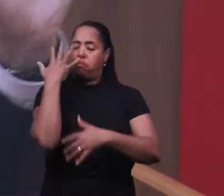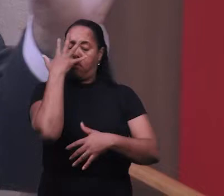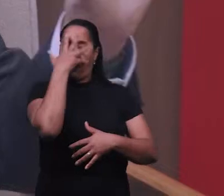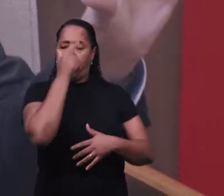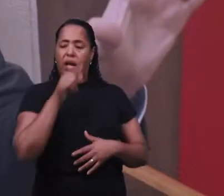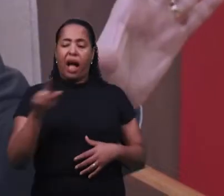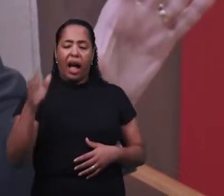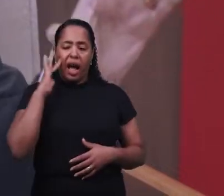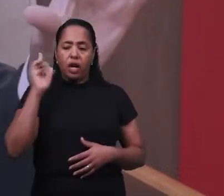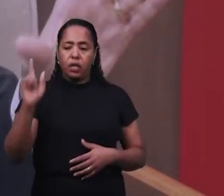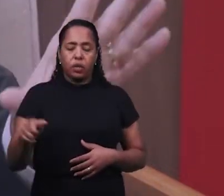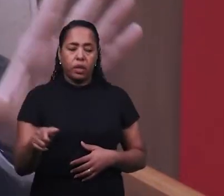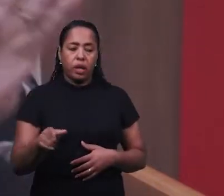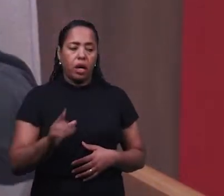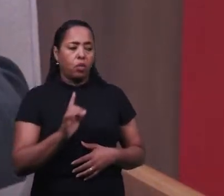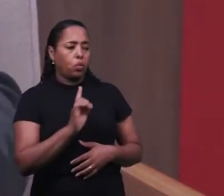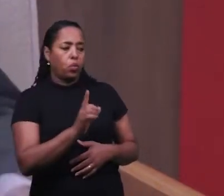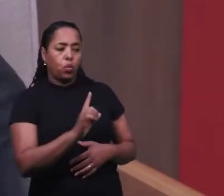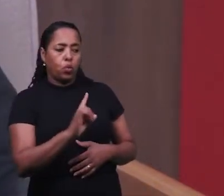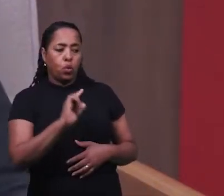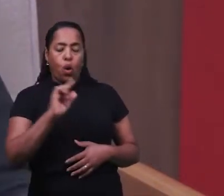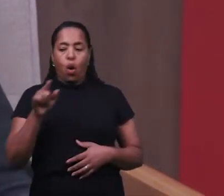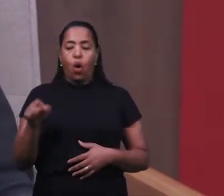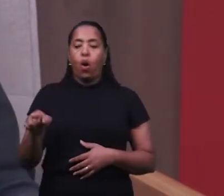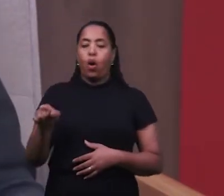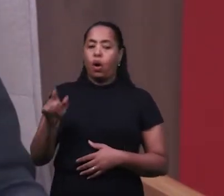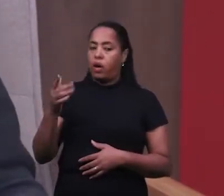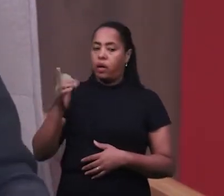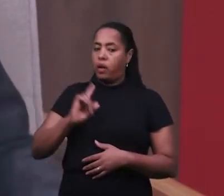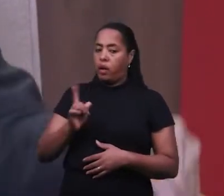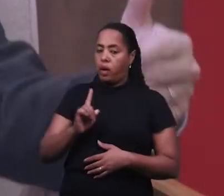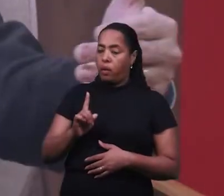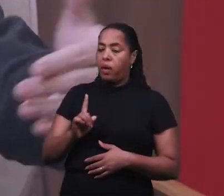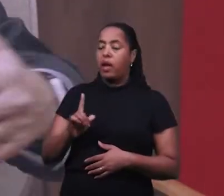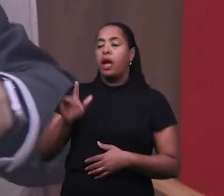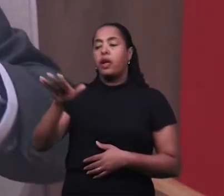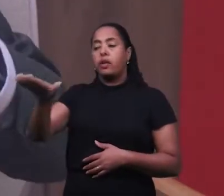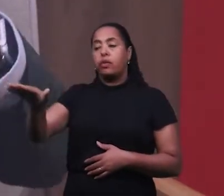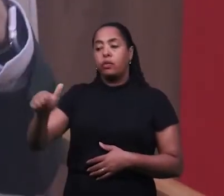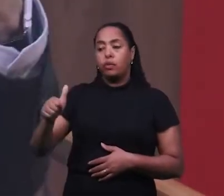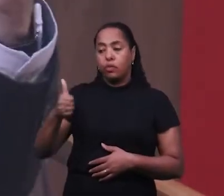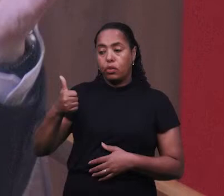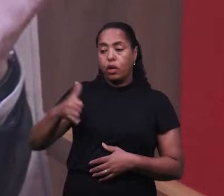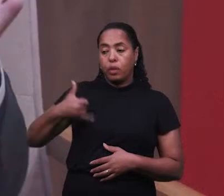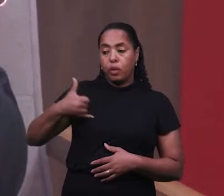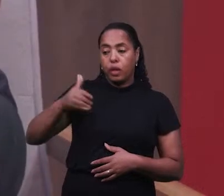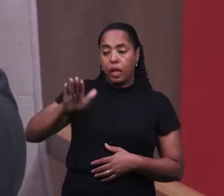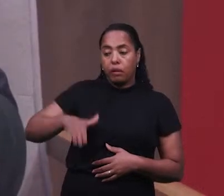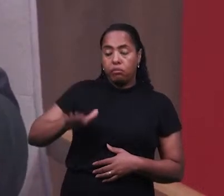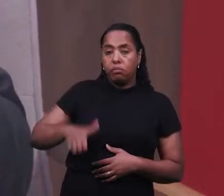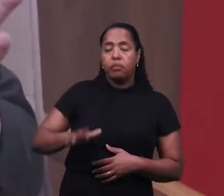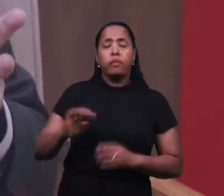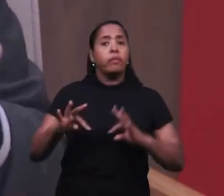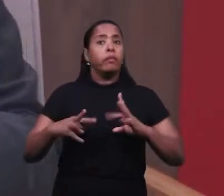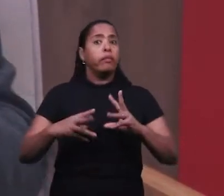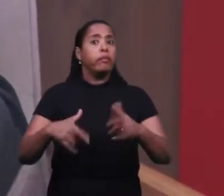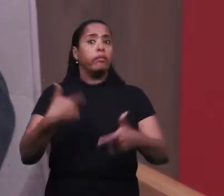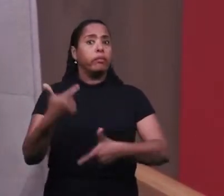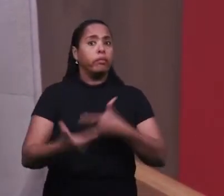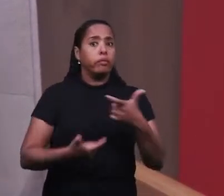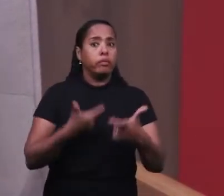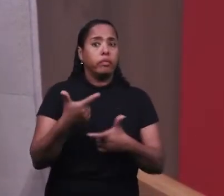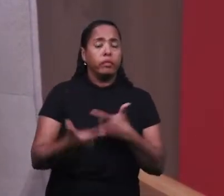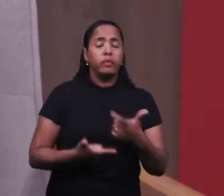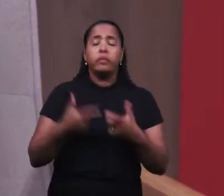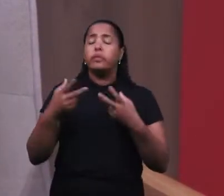de vue. Ça doit être celui-là. Le Seigneur dit, ne regarde pas son apparence. Le plus nouveau a été appelé. Et après, il a eu toutes ces batailles. Et